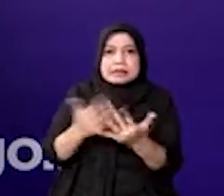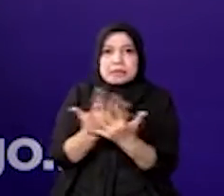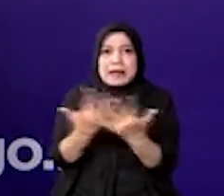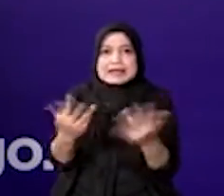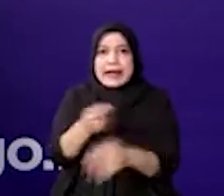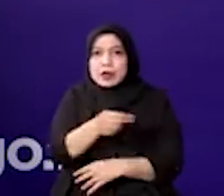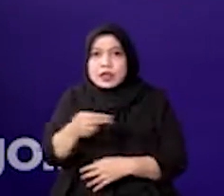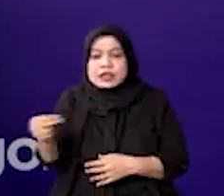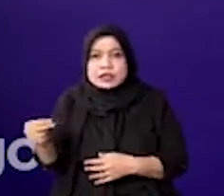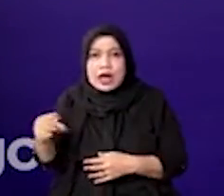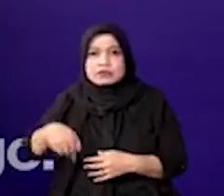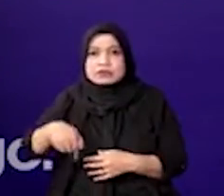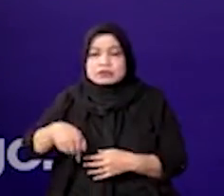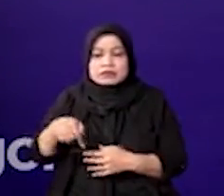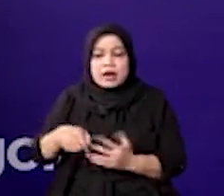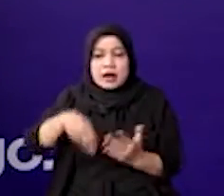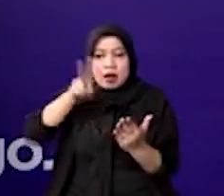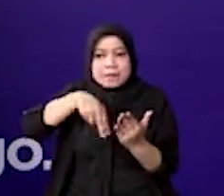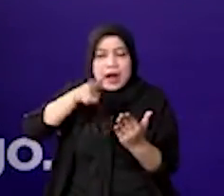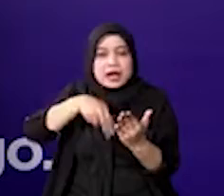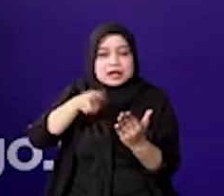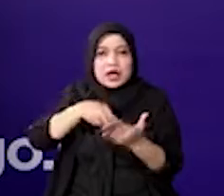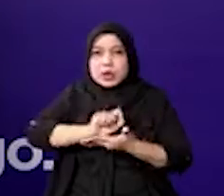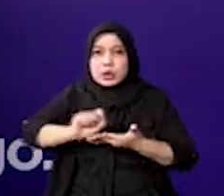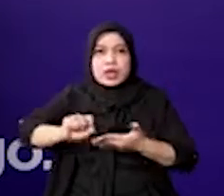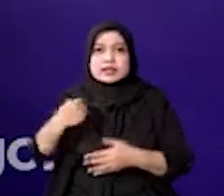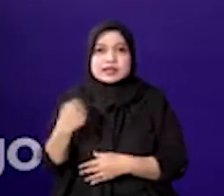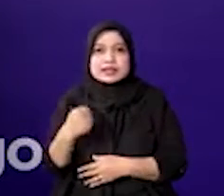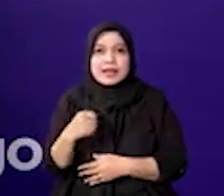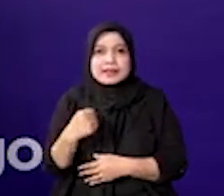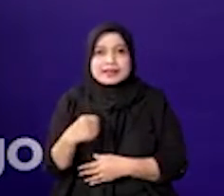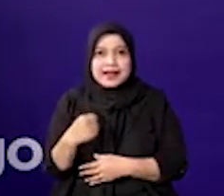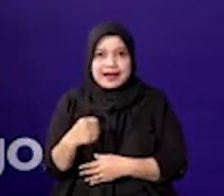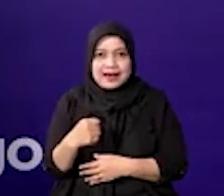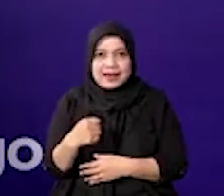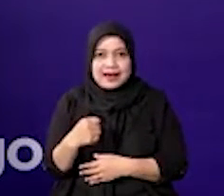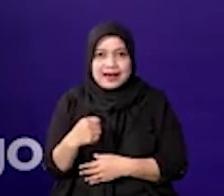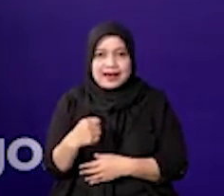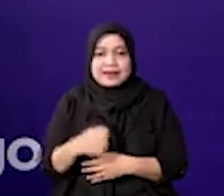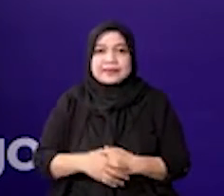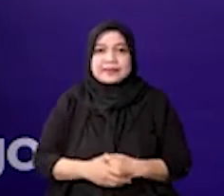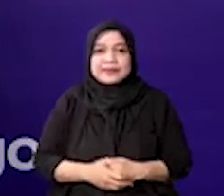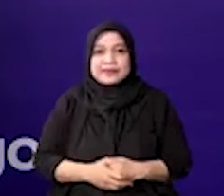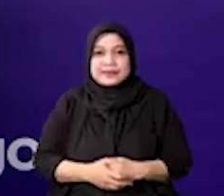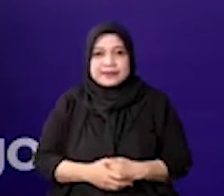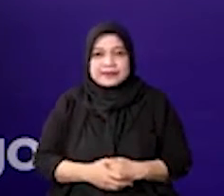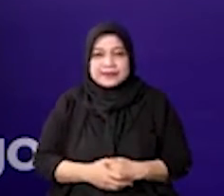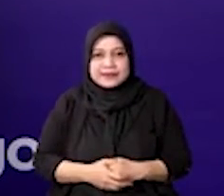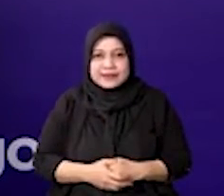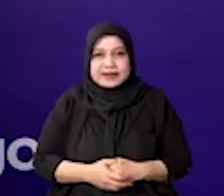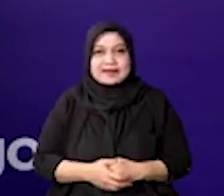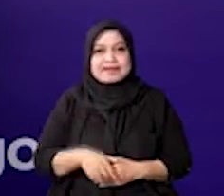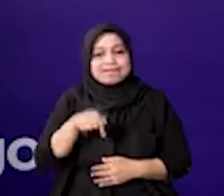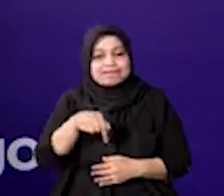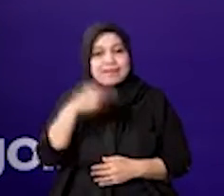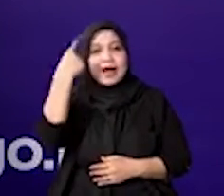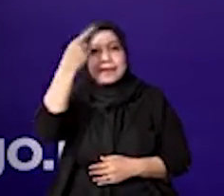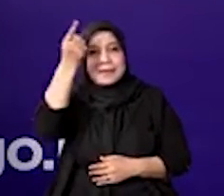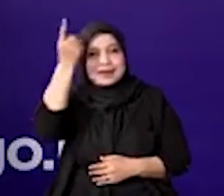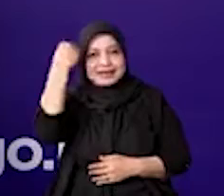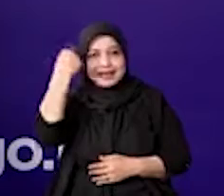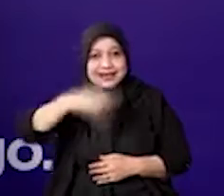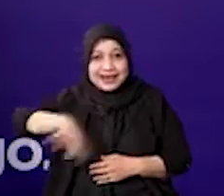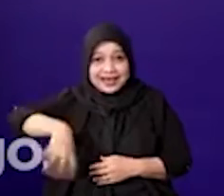inilah gunanya wakil-wakil daripada pem daahama pemintahan pusat